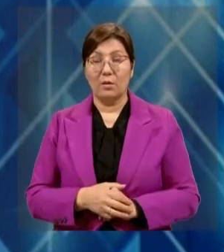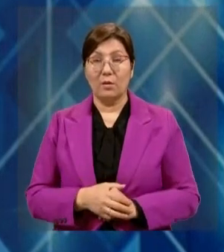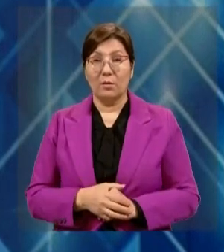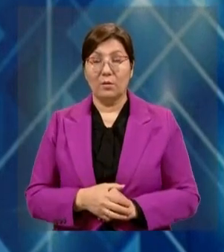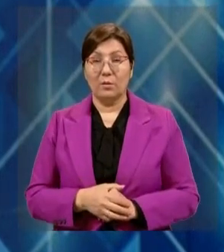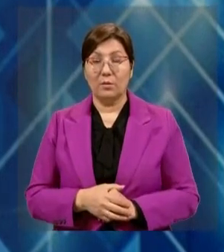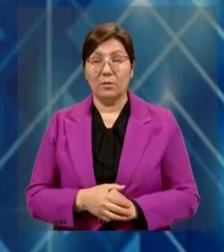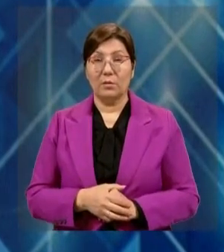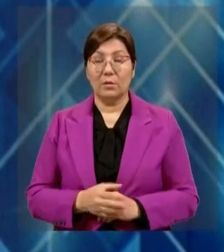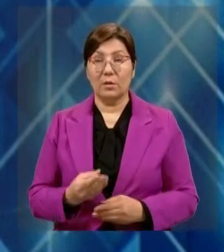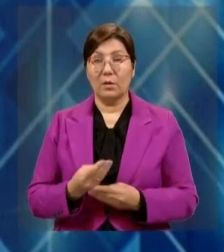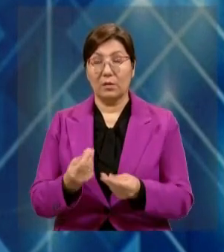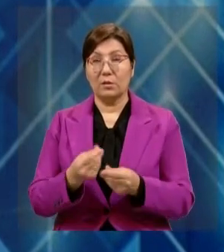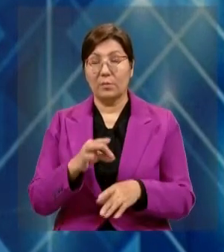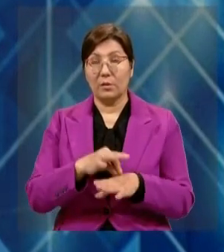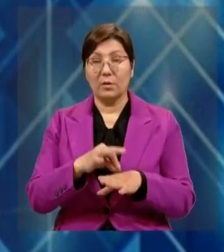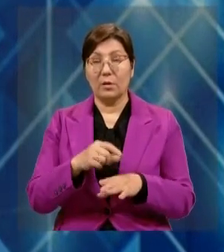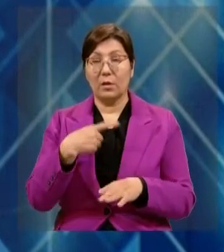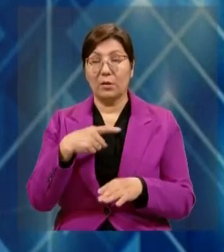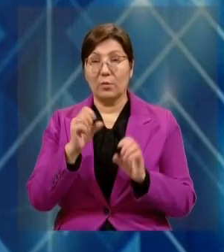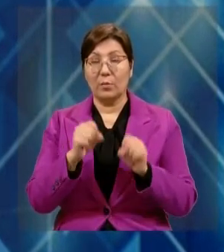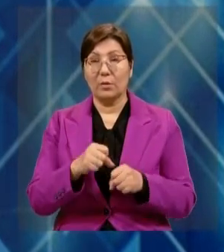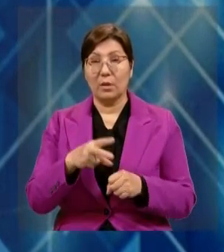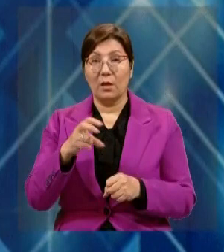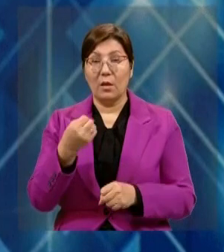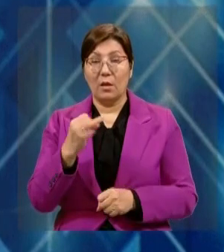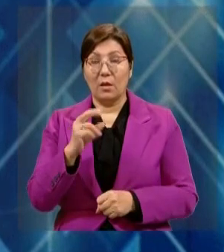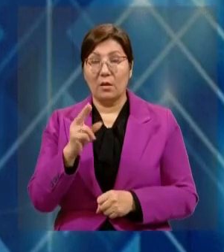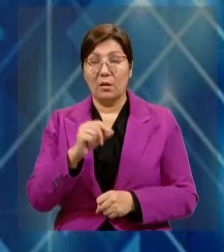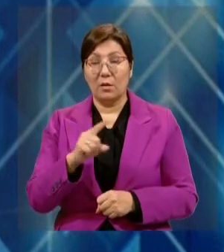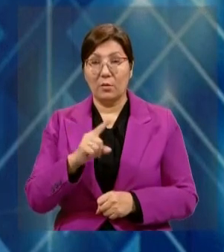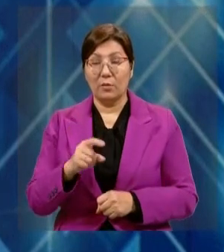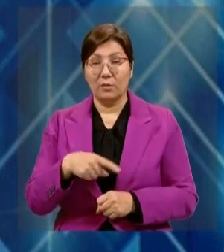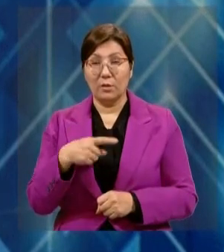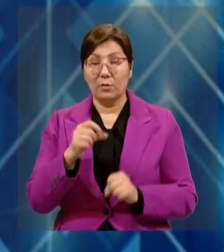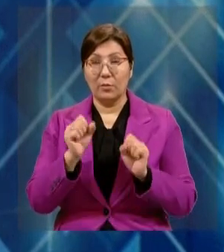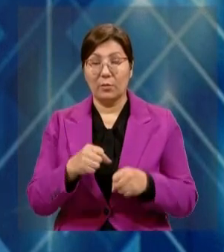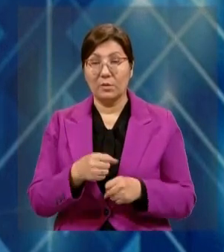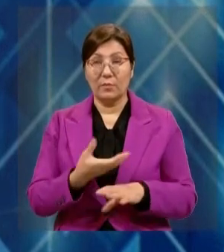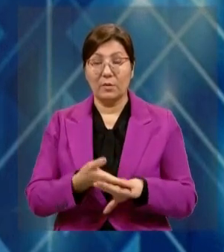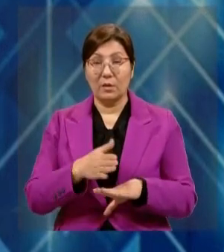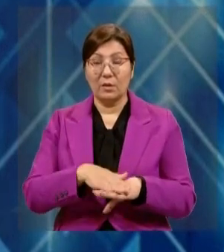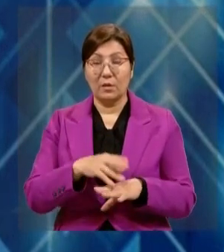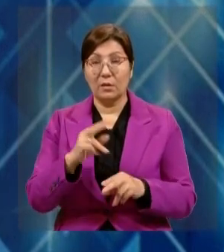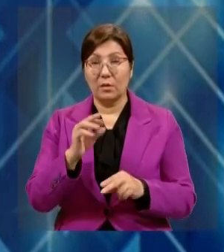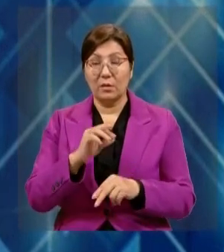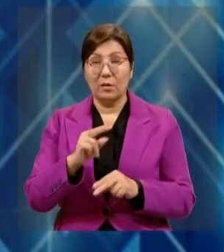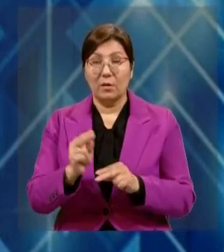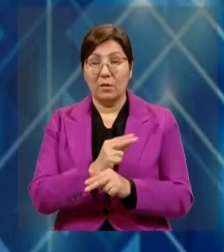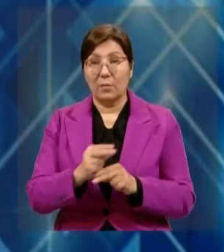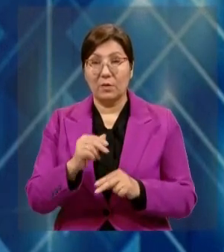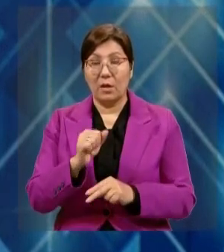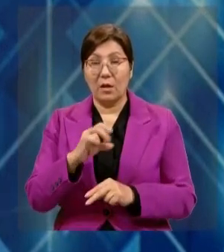әсер ететін ауруларды айта аламыз. Лимфома, лейкоз, және де ауыр қан аурулары, талисемиялық